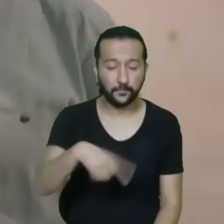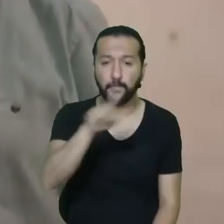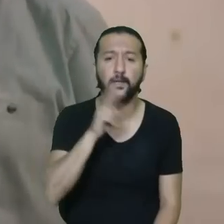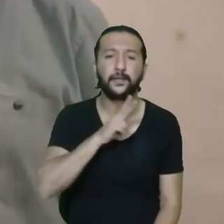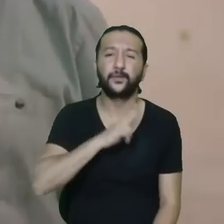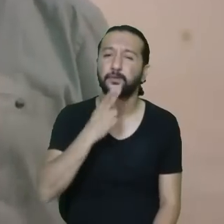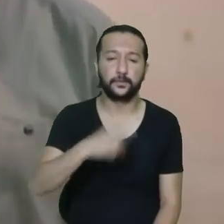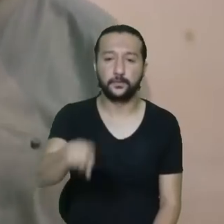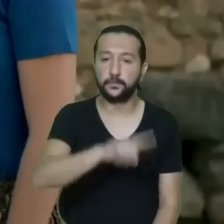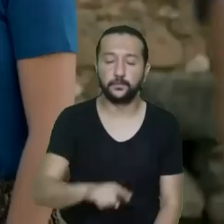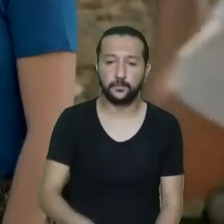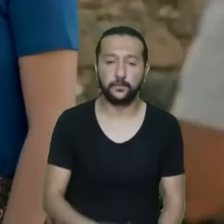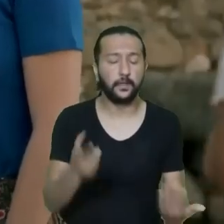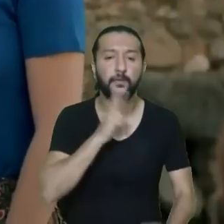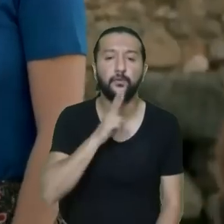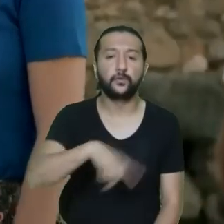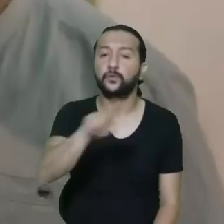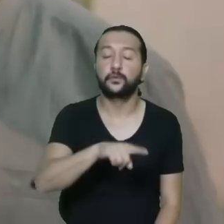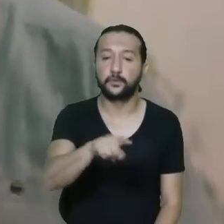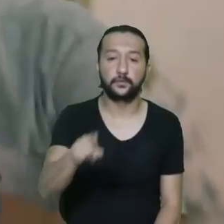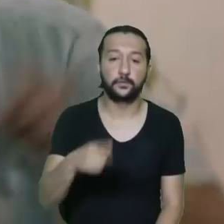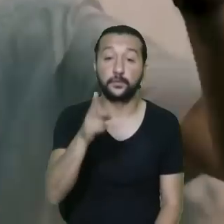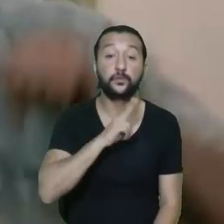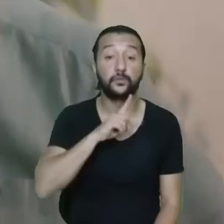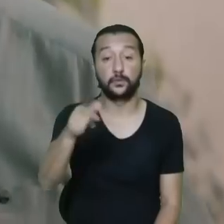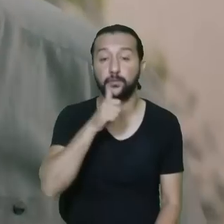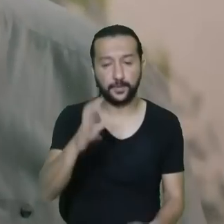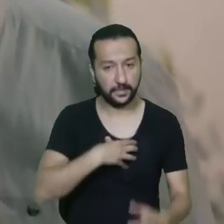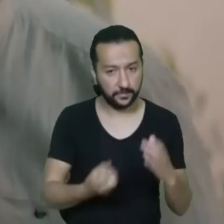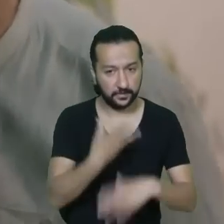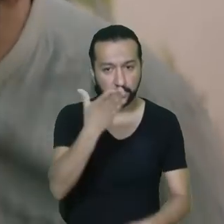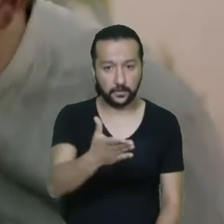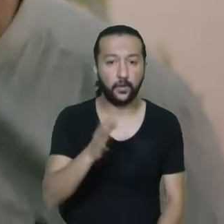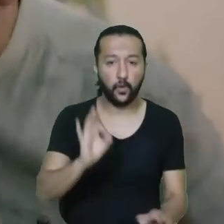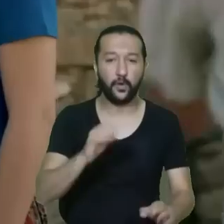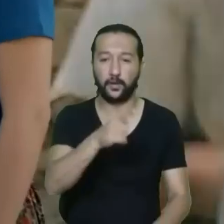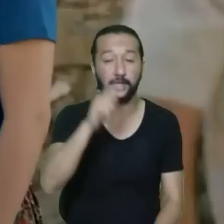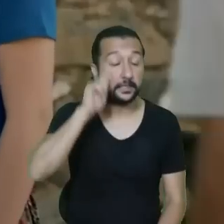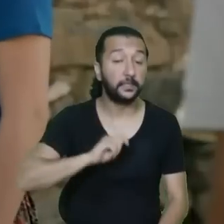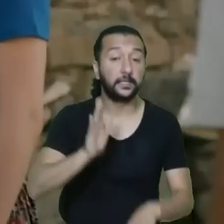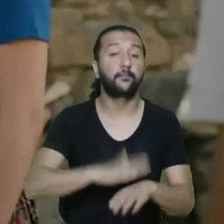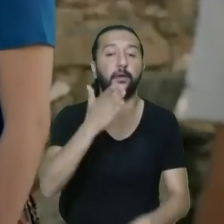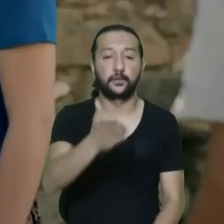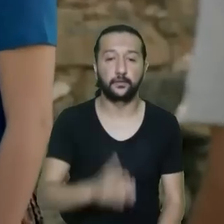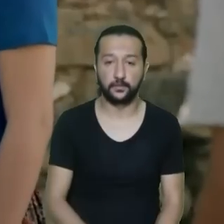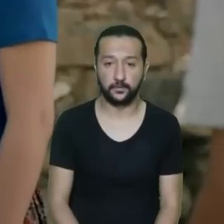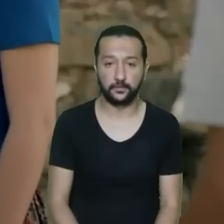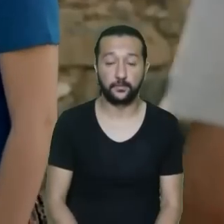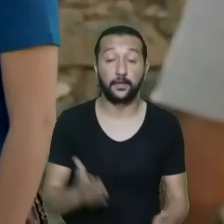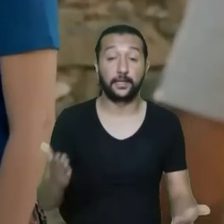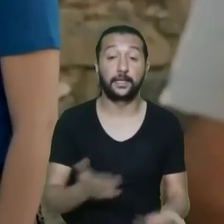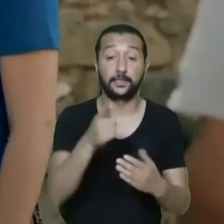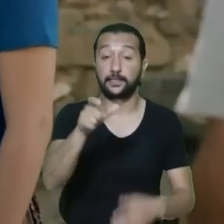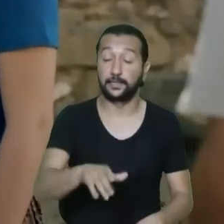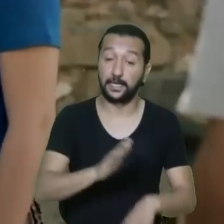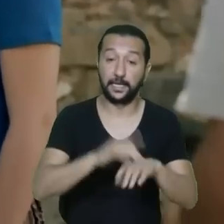Ne gülüyorsunuz kız? Ha? Ne gülüyorsunuz siz? Güleceğinize, buna sahip çıksanız eğer millete öyle rezil olmayacak. Neyse ki